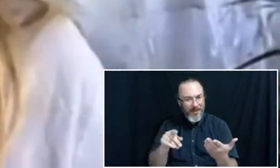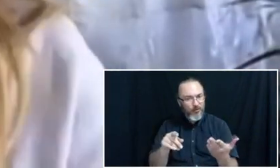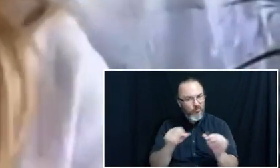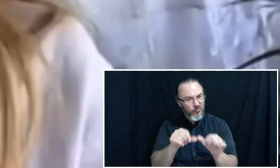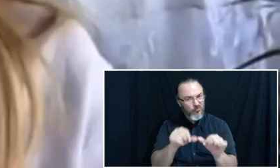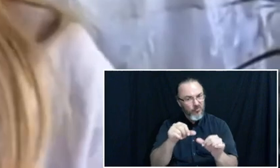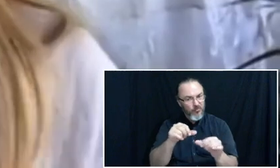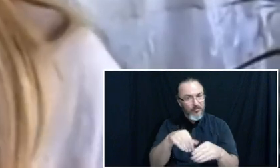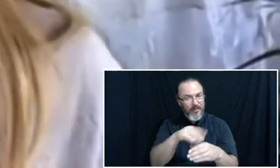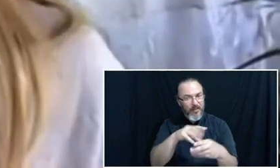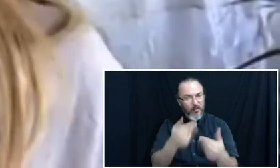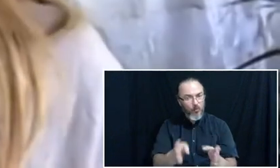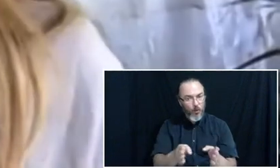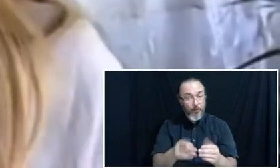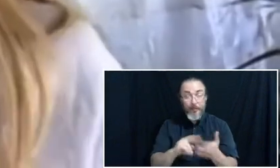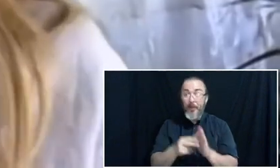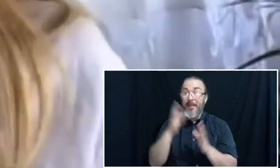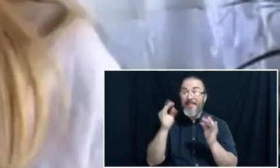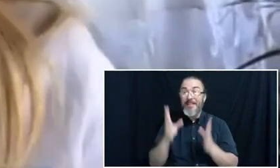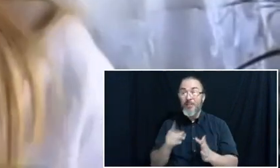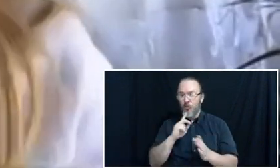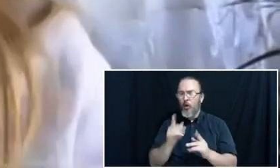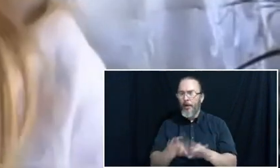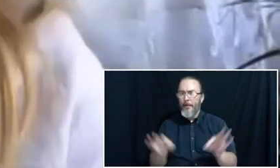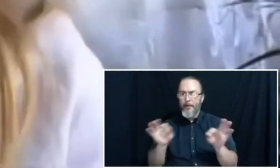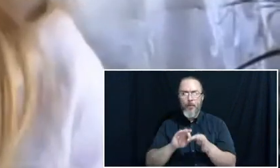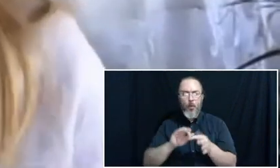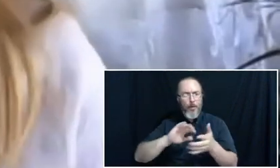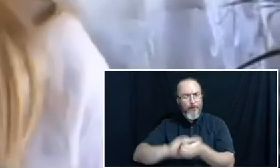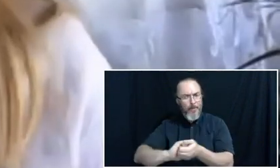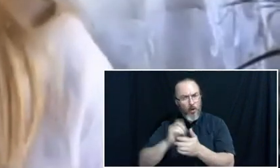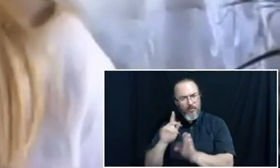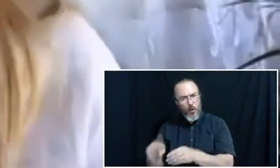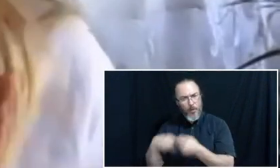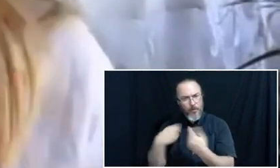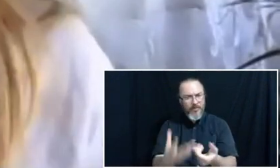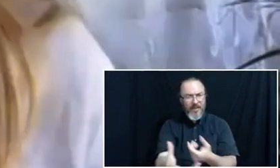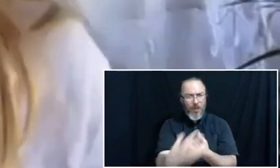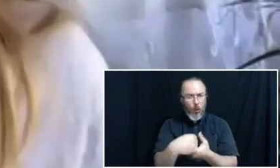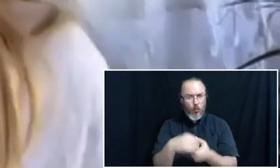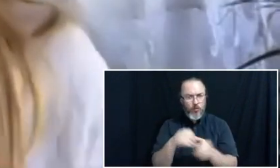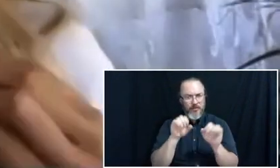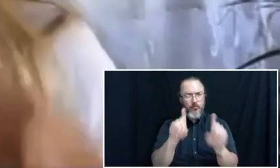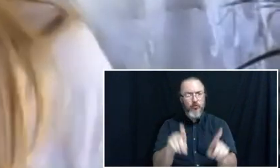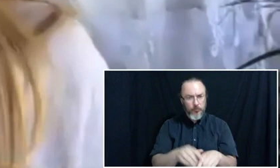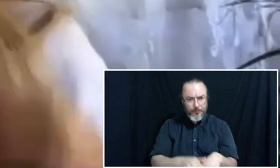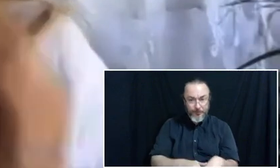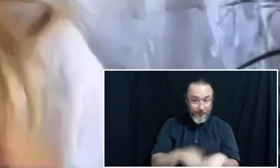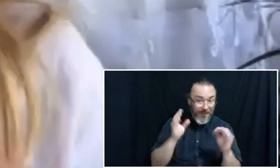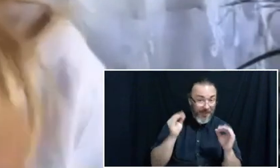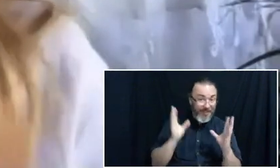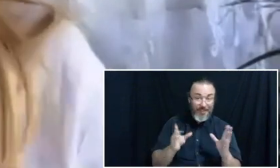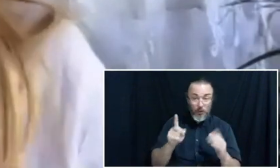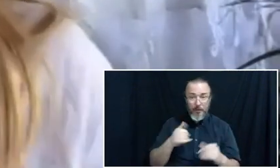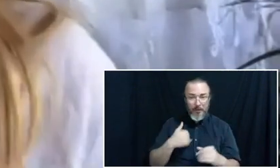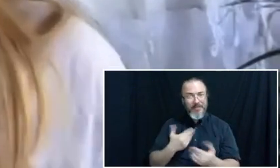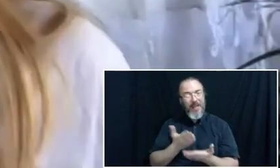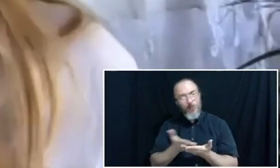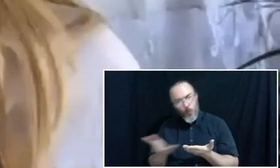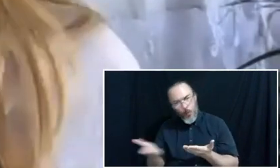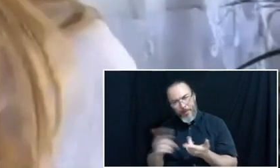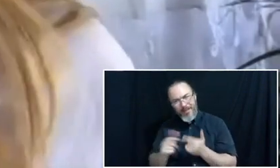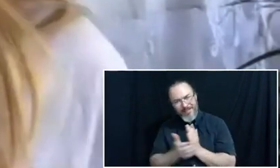dans la salle de classe. Cela veut dire que les enseignants sont des partenaires cruciaux pour la mise en œuvre d'une éducation inclusive. Les enseignants doivent être dotés